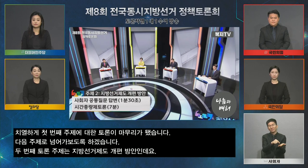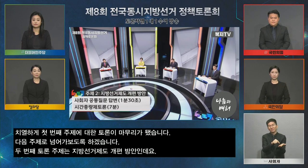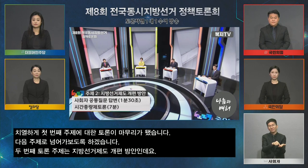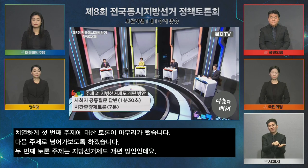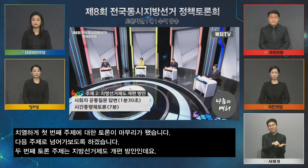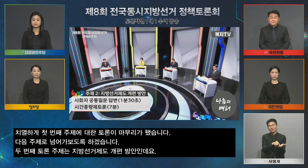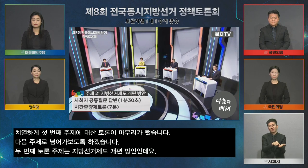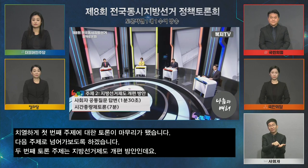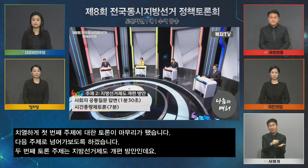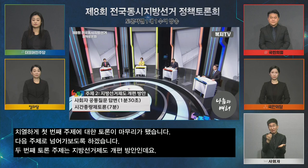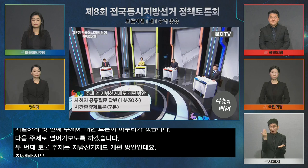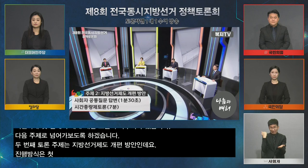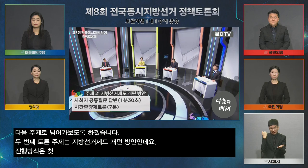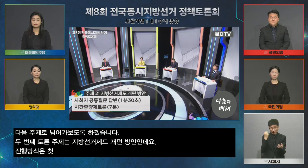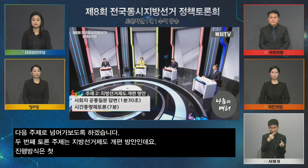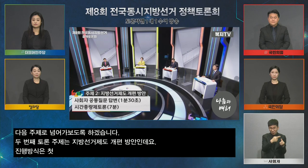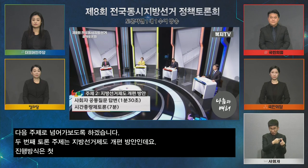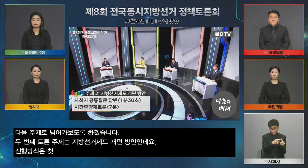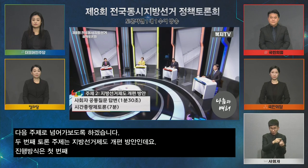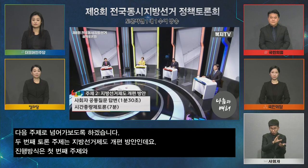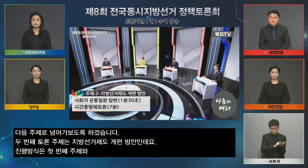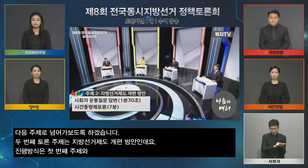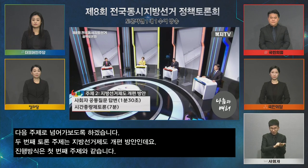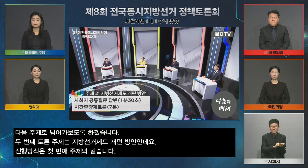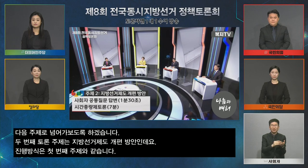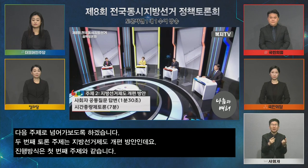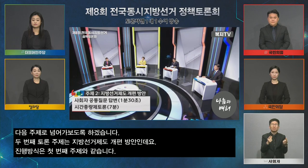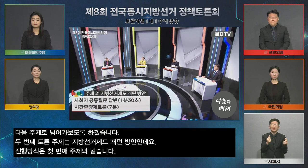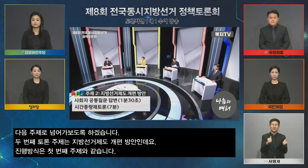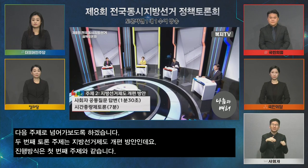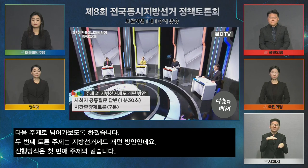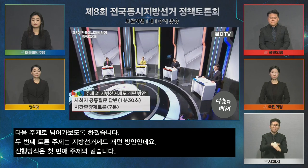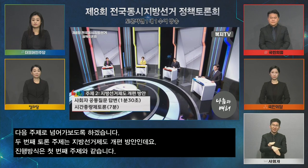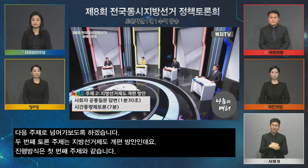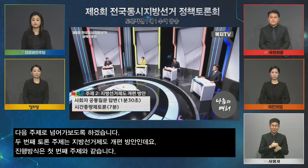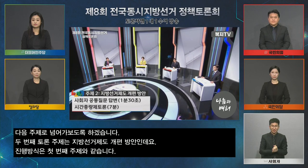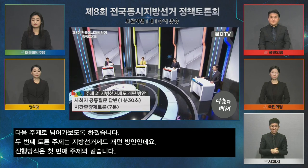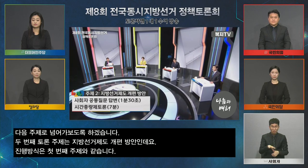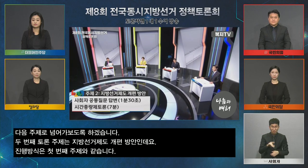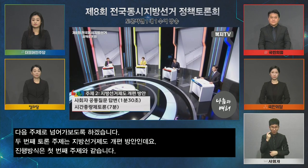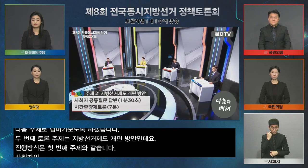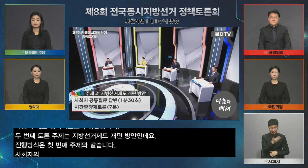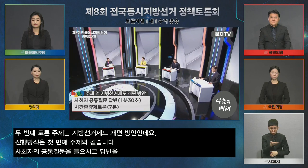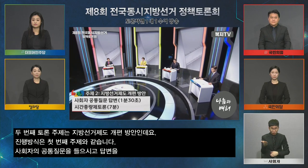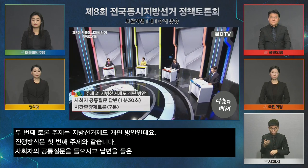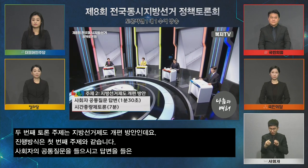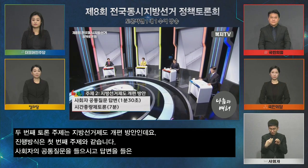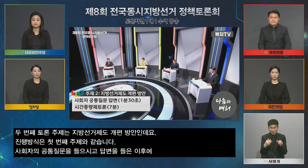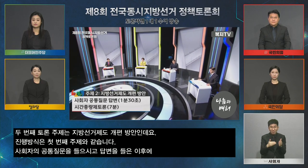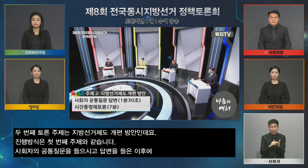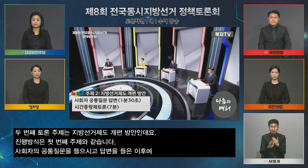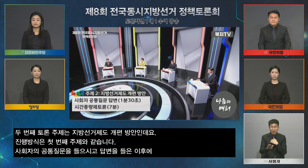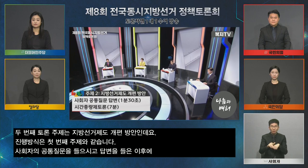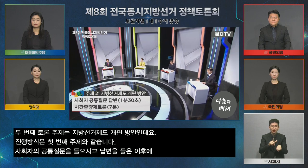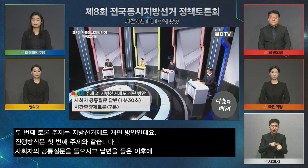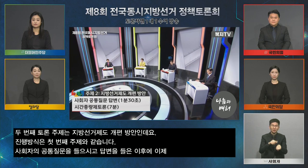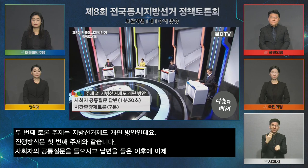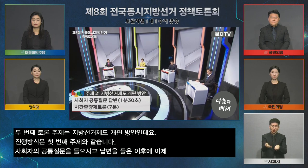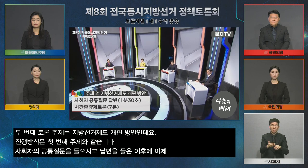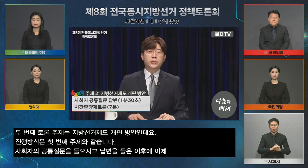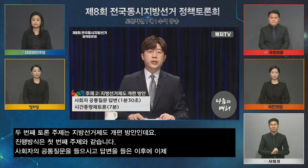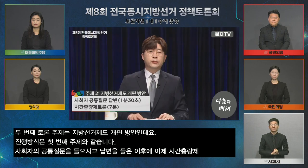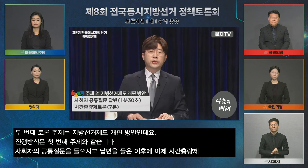방식은 첫 번째 주제와 같습니다. 사회자의 공통 질문을 들으시고 답변을 들은 이후에 이제 시간 총량제 토론으로 이어가겠습니다.